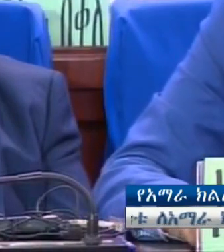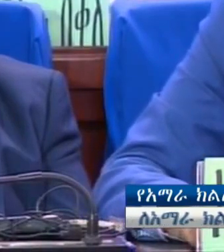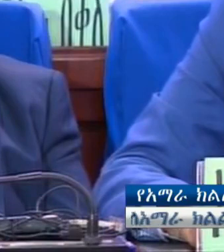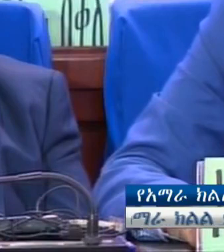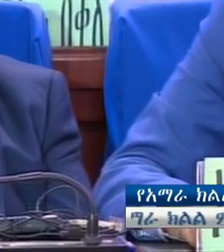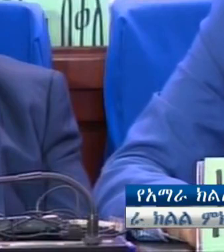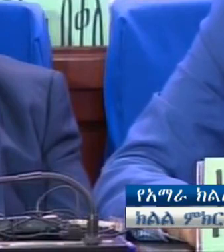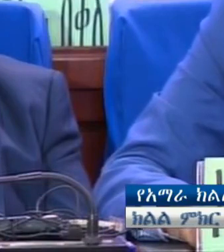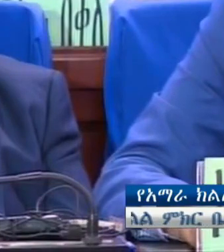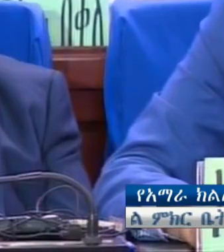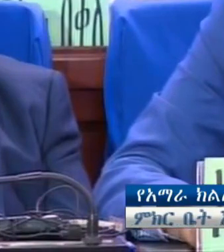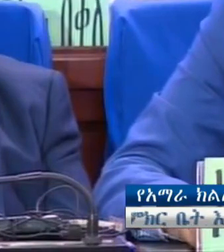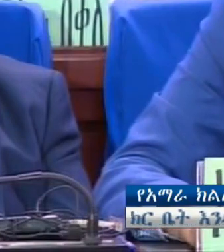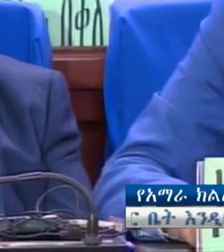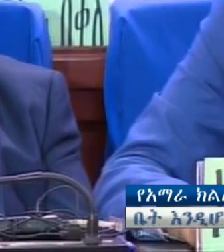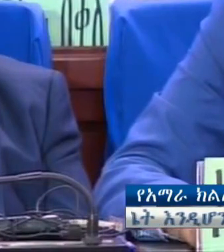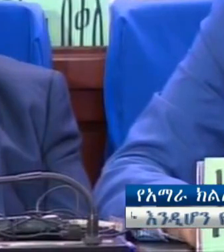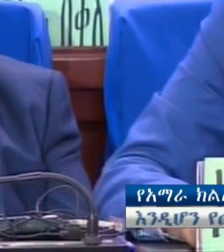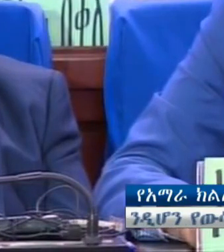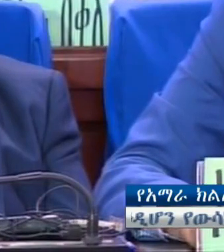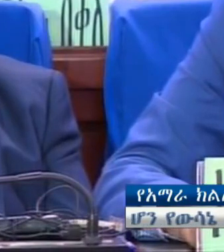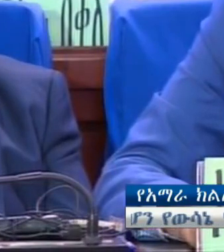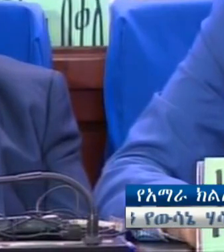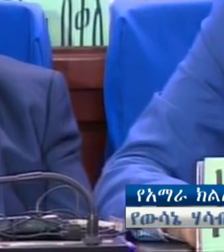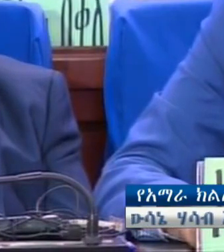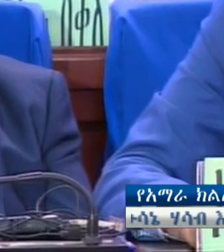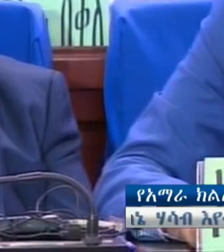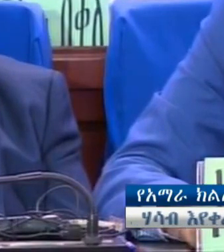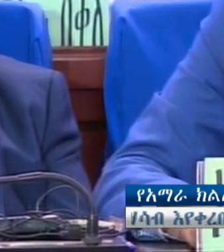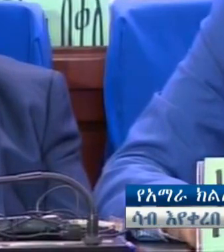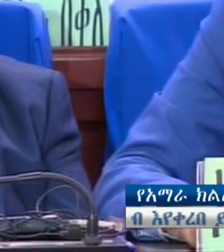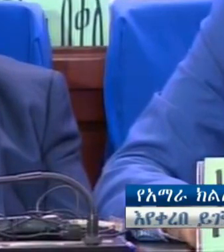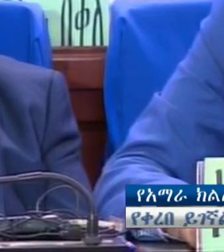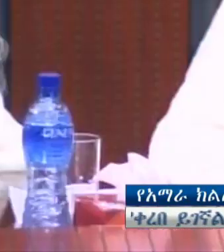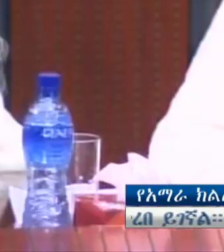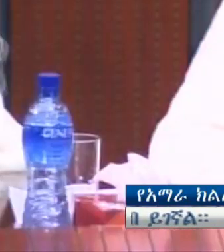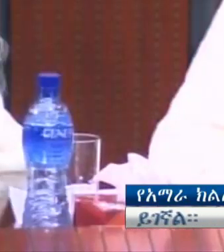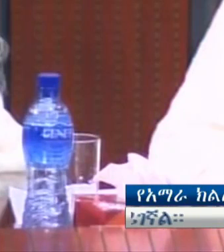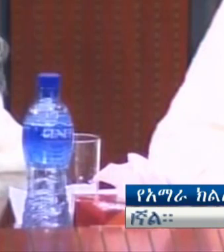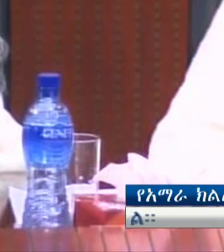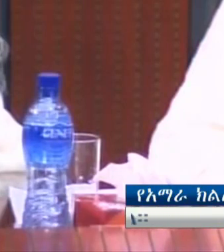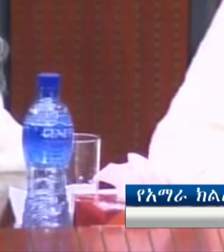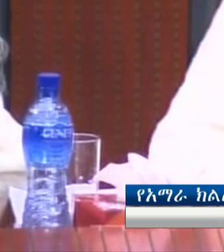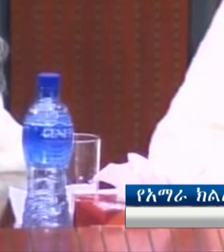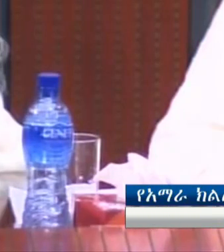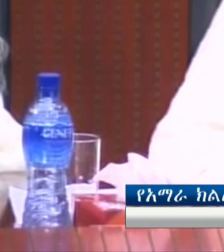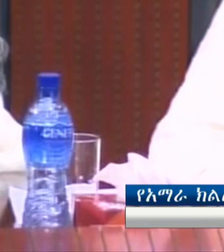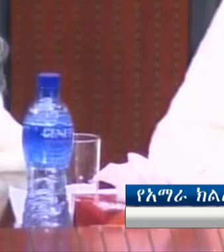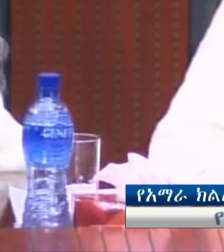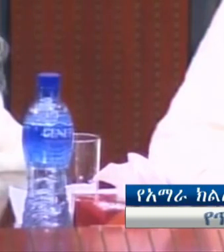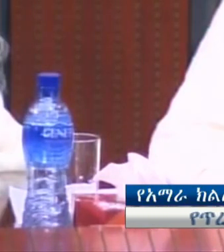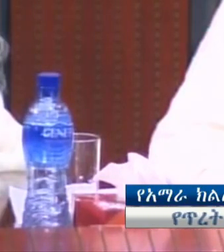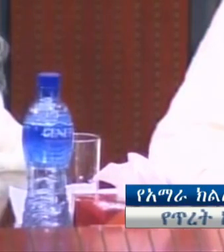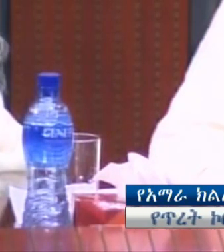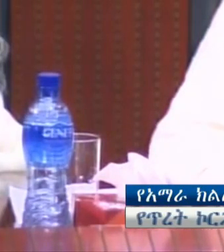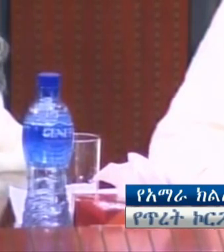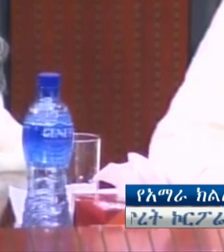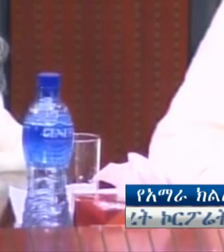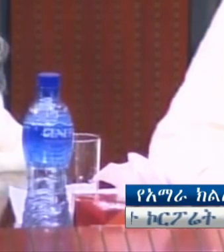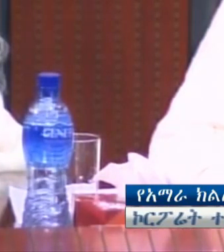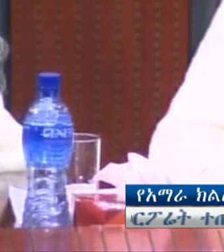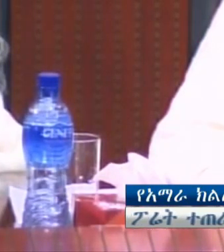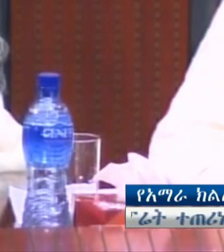በተመለከተ፣ አንድ የክልሉ ምክር ቤት የህዝብ ወኪል ያለው በመሆኑ በህዝብ ሆነ በድርጅቱ ላይ የላቀ አመኔታ እንዲኖረው ያስችላል። ሁለት ጥረት